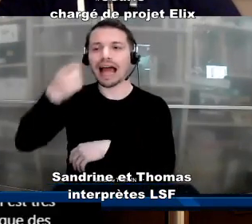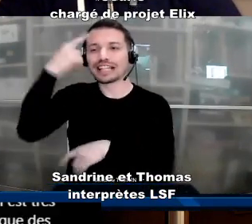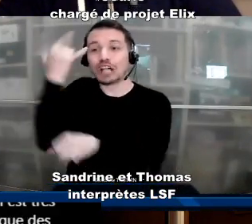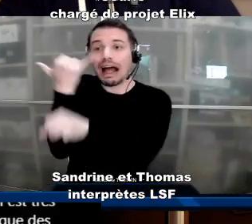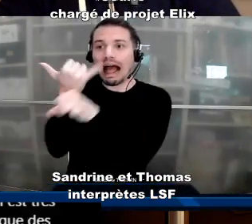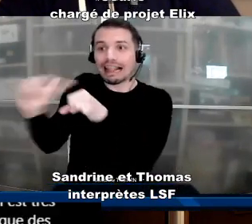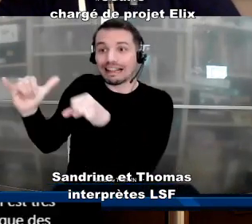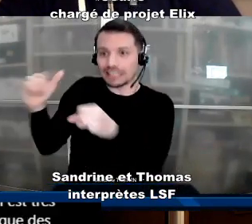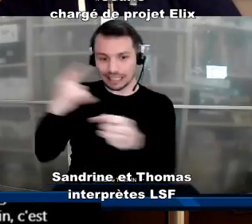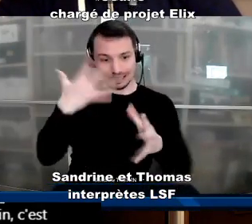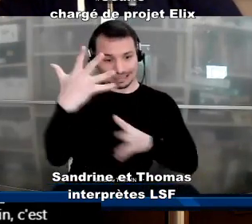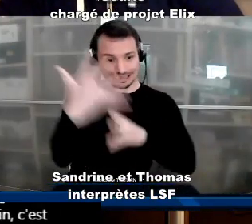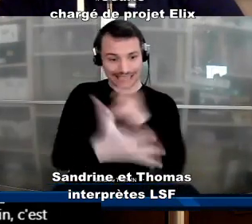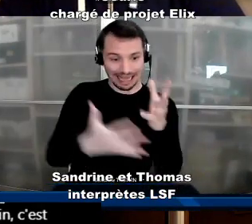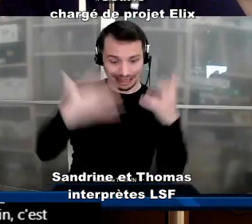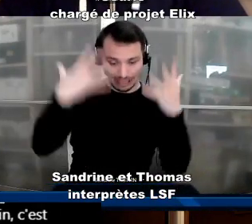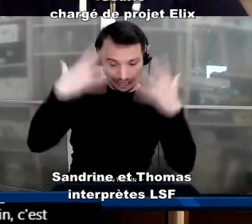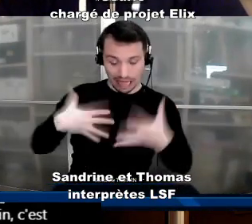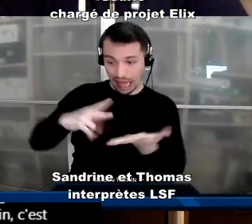la langue des signes française,